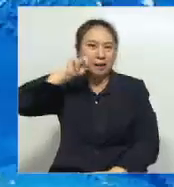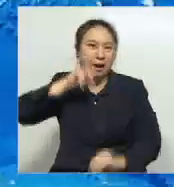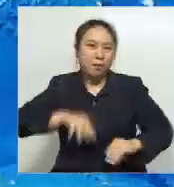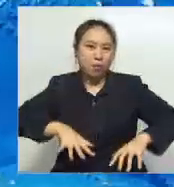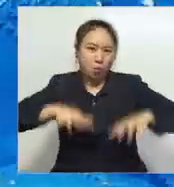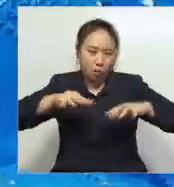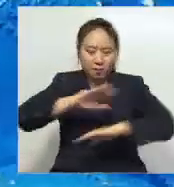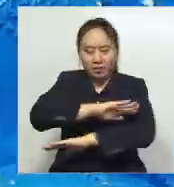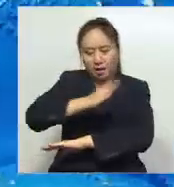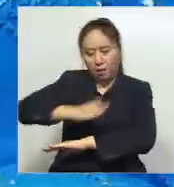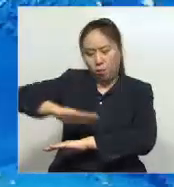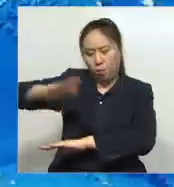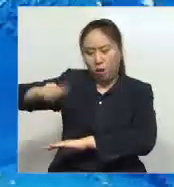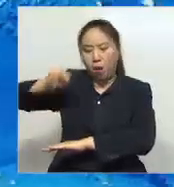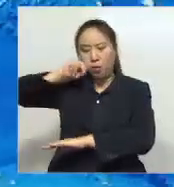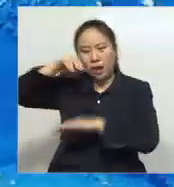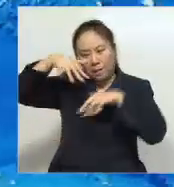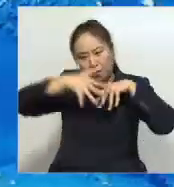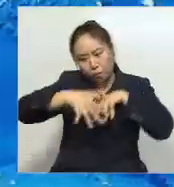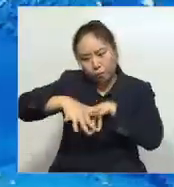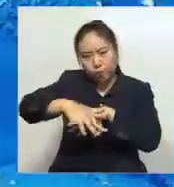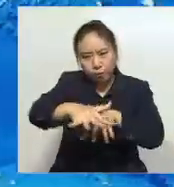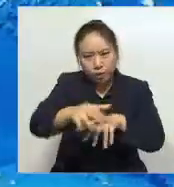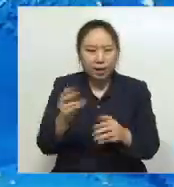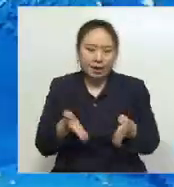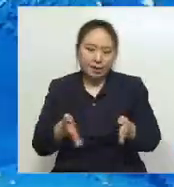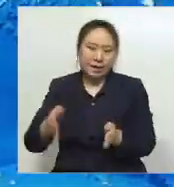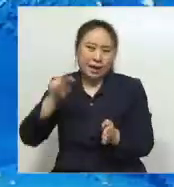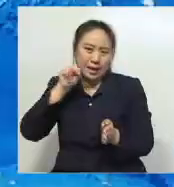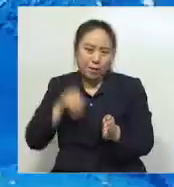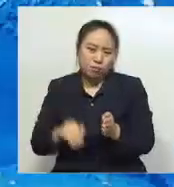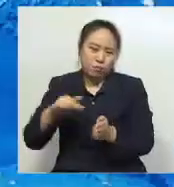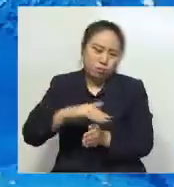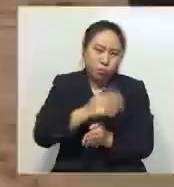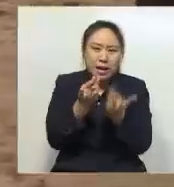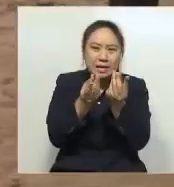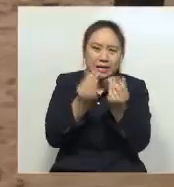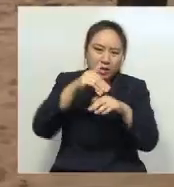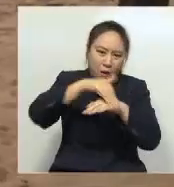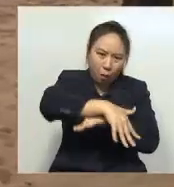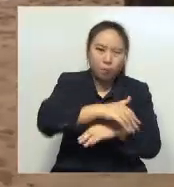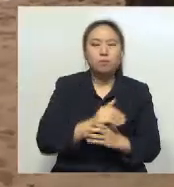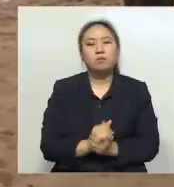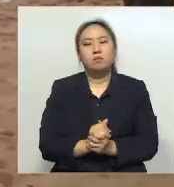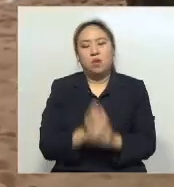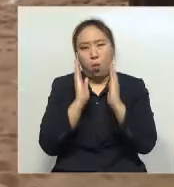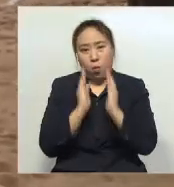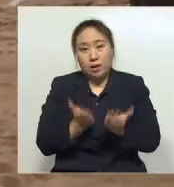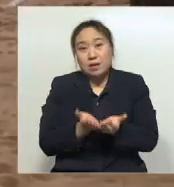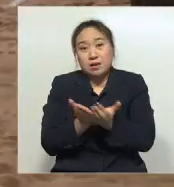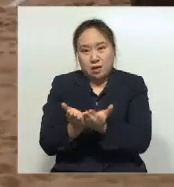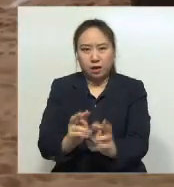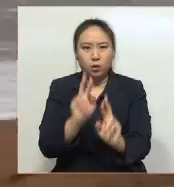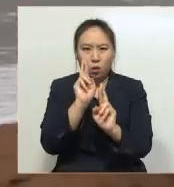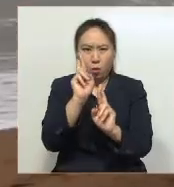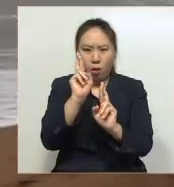พลันน้ำป่าไหลหลากน้ำล้นตลิ่งรวมถึงดินโคลนถล่มค่ะ ชาวเรือเองก็ยังต้องระมัดระวังอันตรายจากการเดินเรือนะคะ